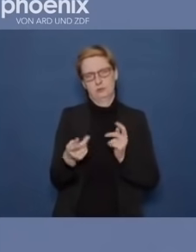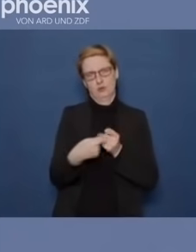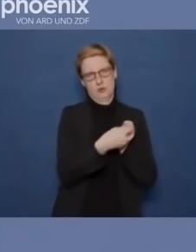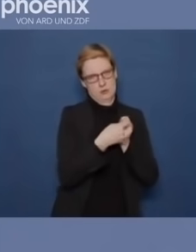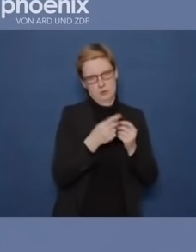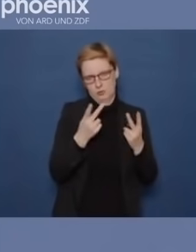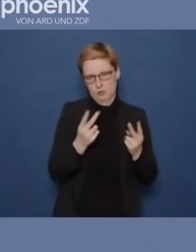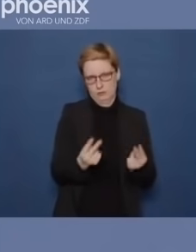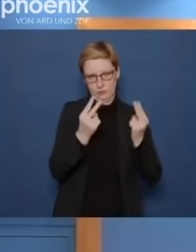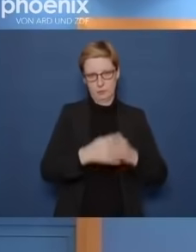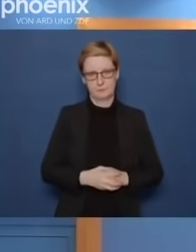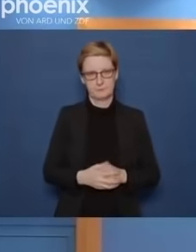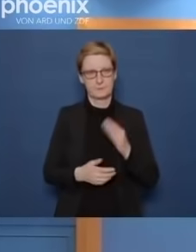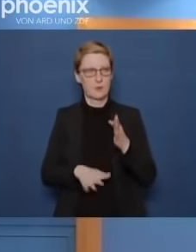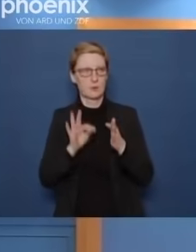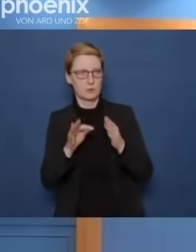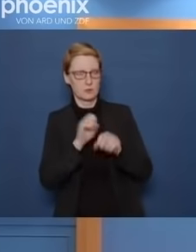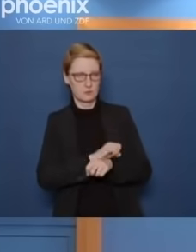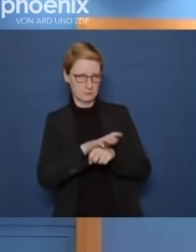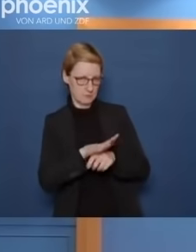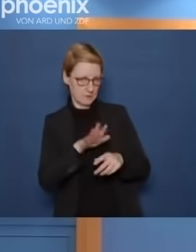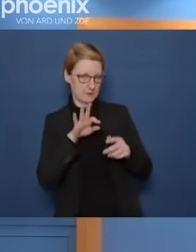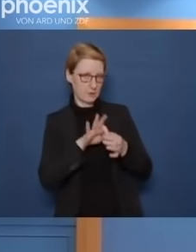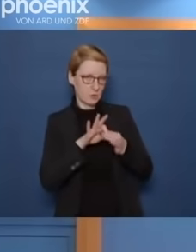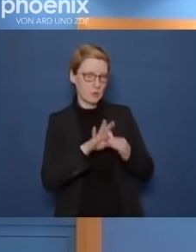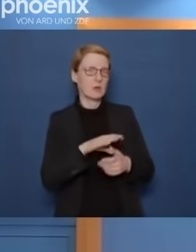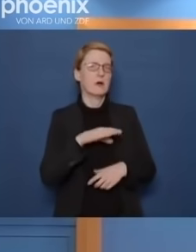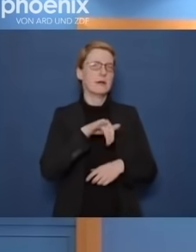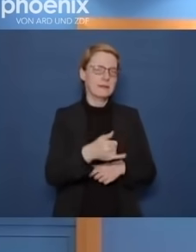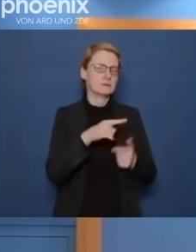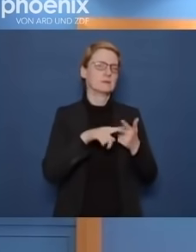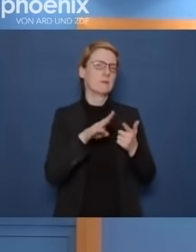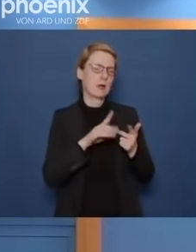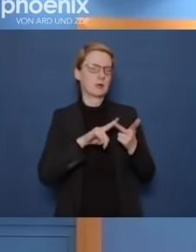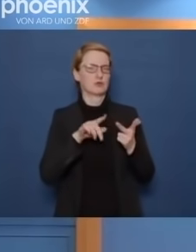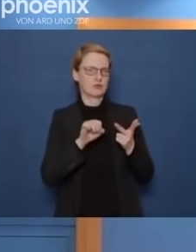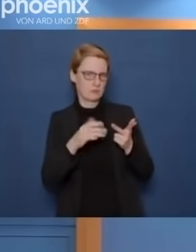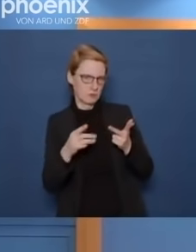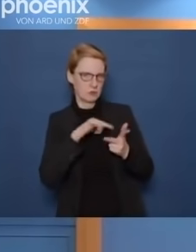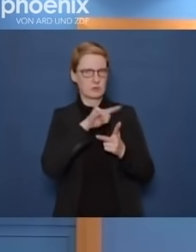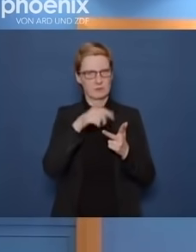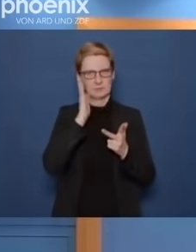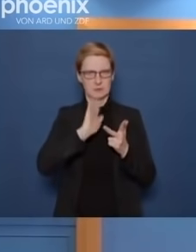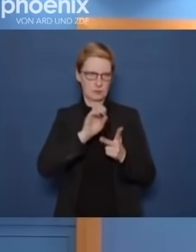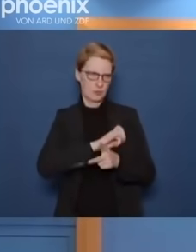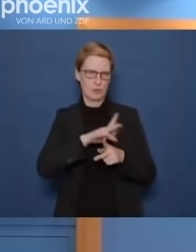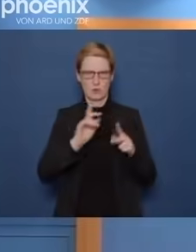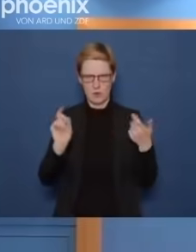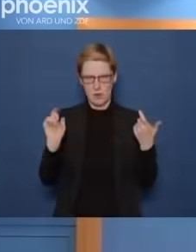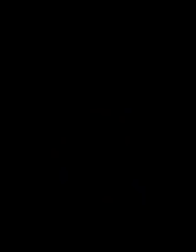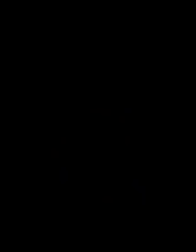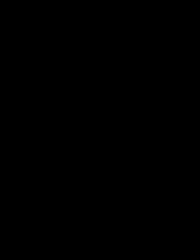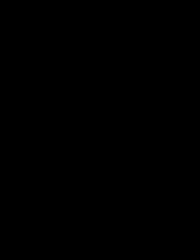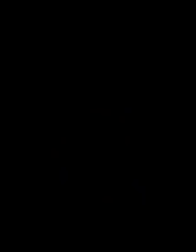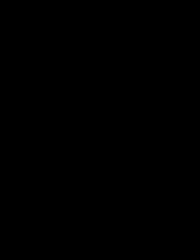Ich habe jetzt noch zum Thema Corona Herrn Blank, Herrn Jessen und Herrn Sturlik, richtig? Ja. Und dann schließen wir das Thema Corona ab.